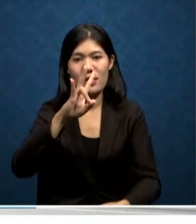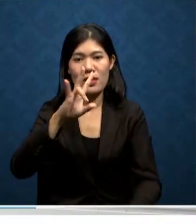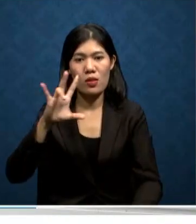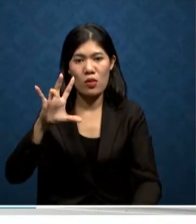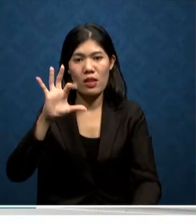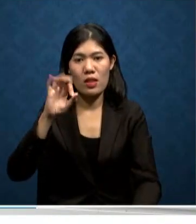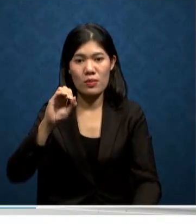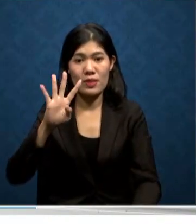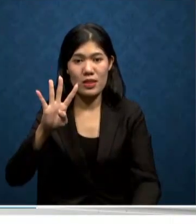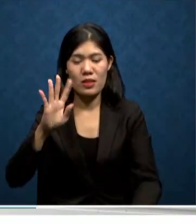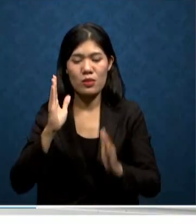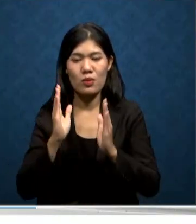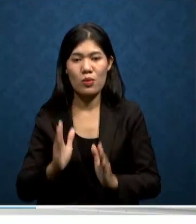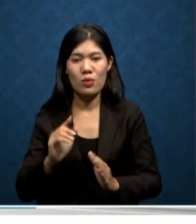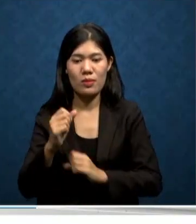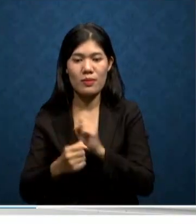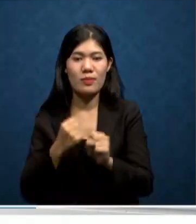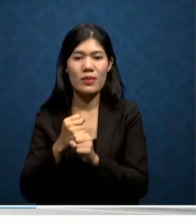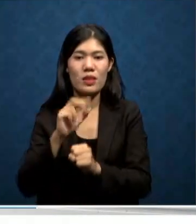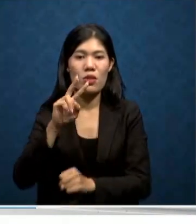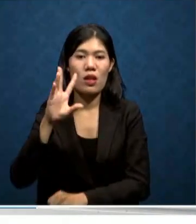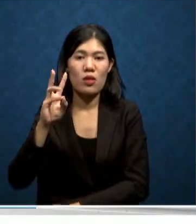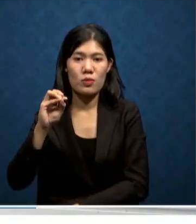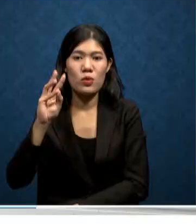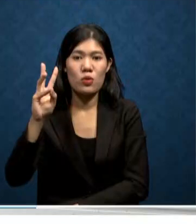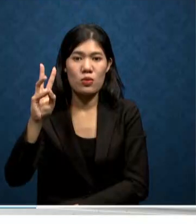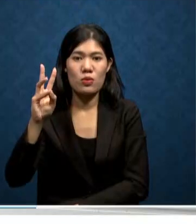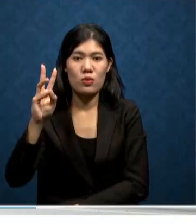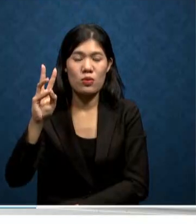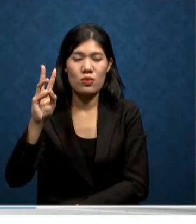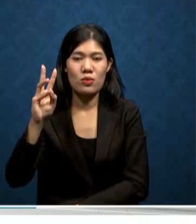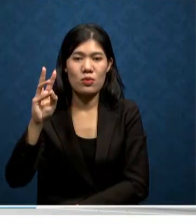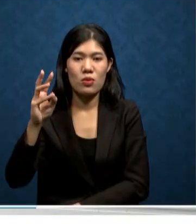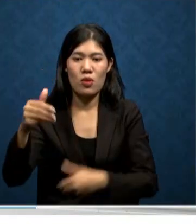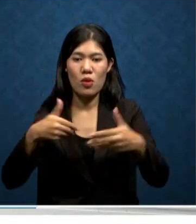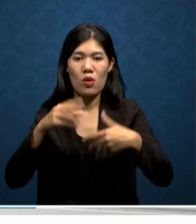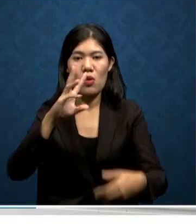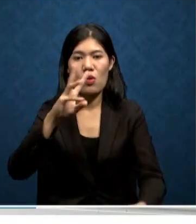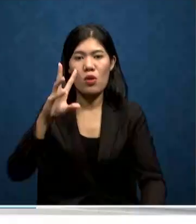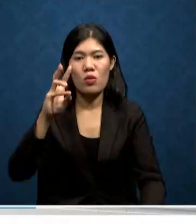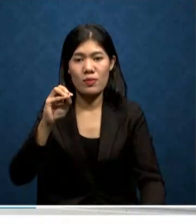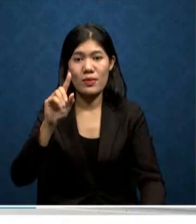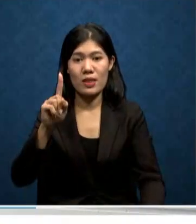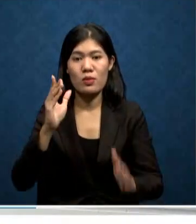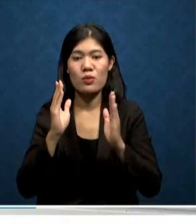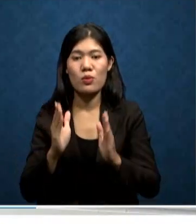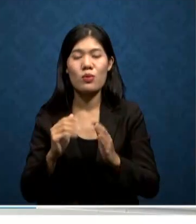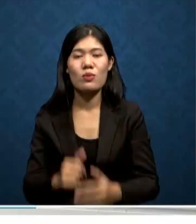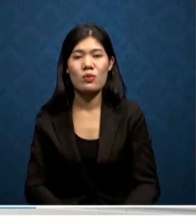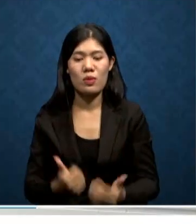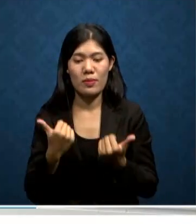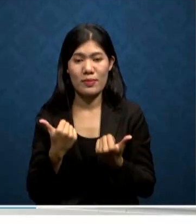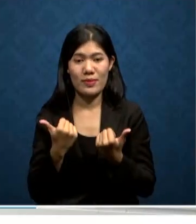794รายปี2566ก็ 661รายและปีนี้ปี